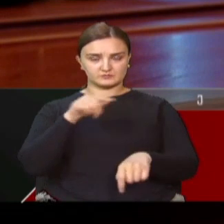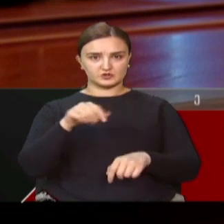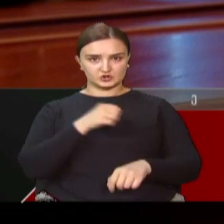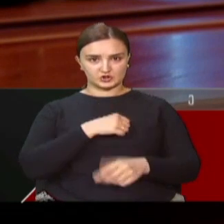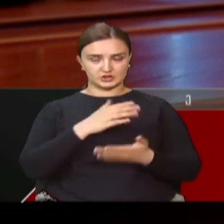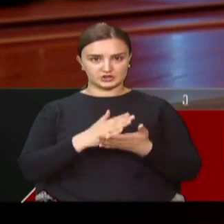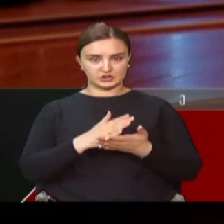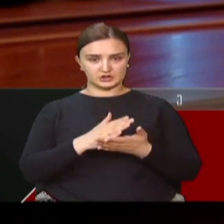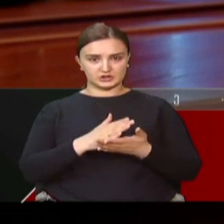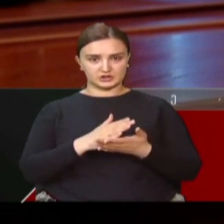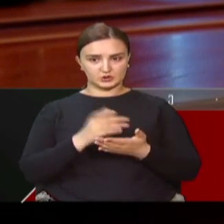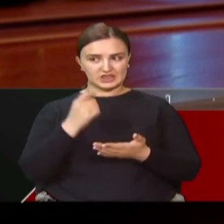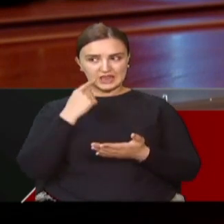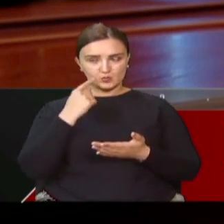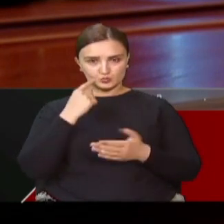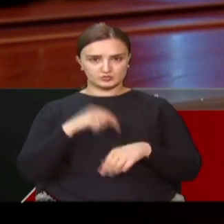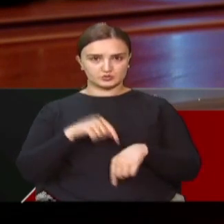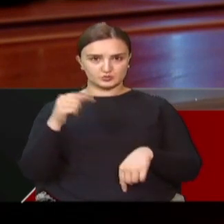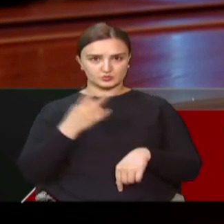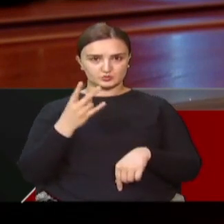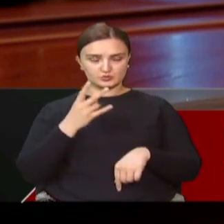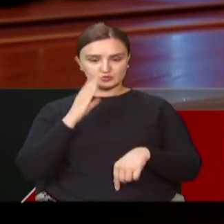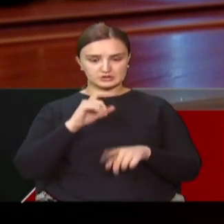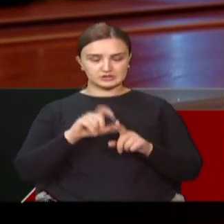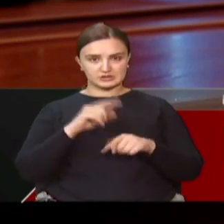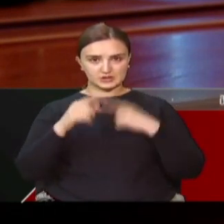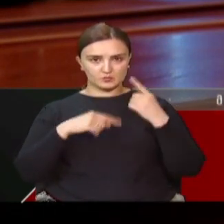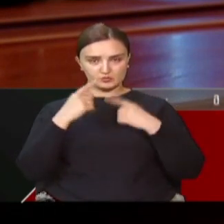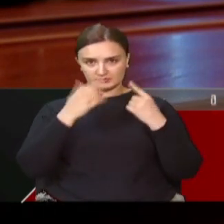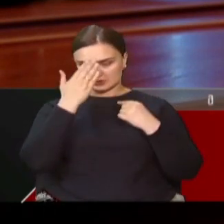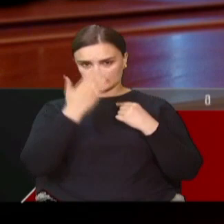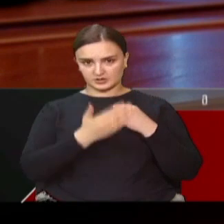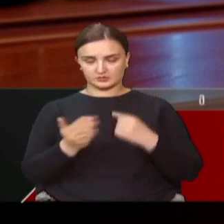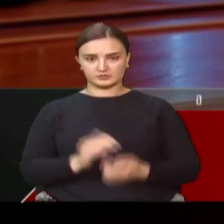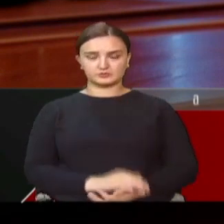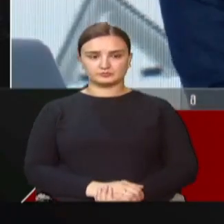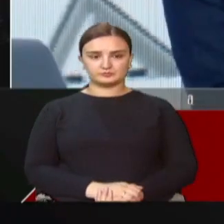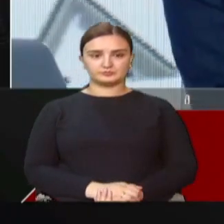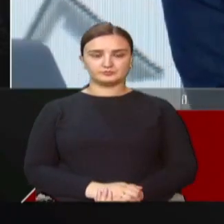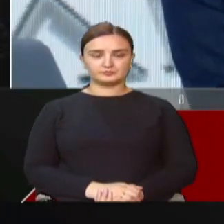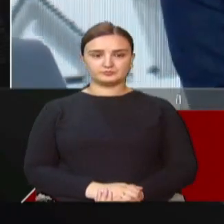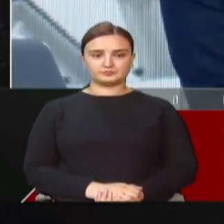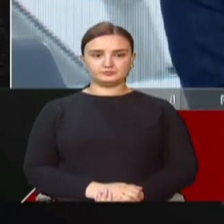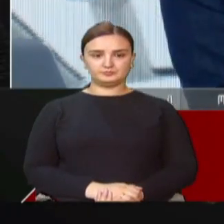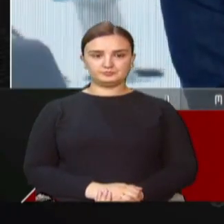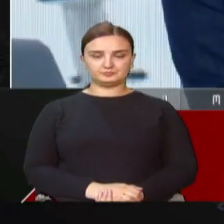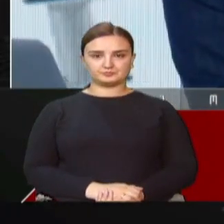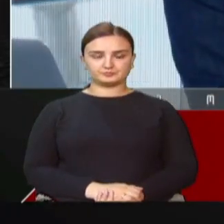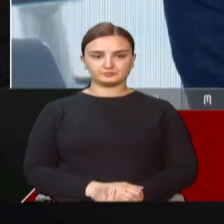ამას? Ცოტა ნამუსისკენაც გაიხედონ ხოლმე, რომ როცა საუბრობენ საზოგადოებაში. ეს ასეულობა საზოგადოება კარგად ხდება იმას,